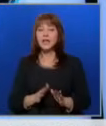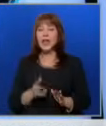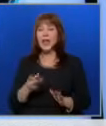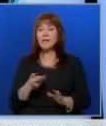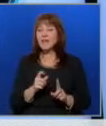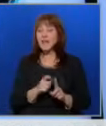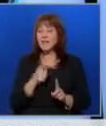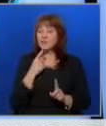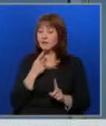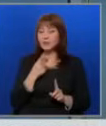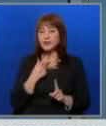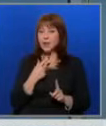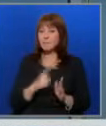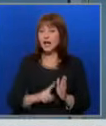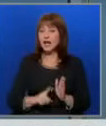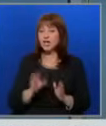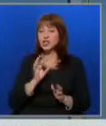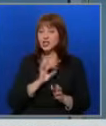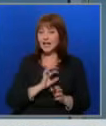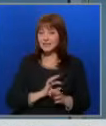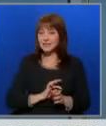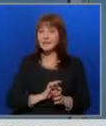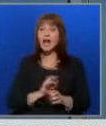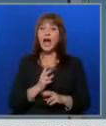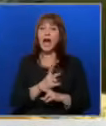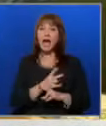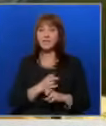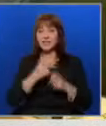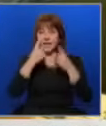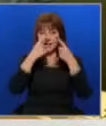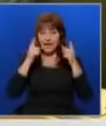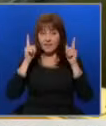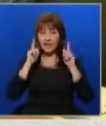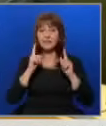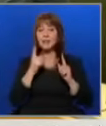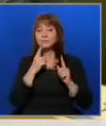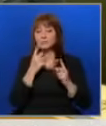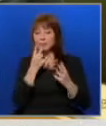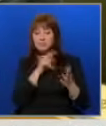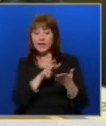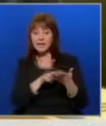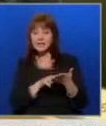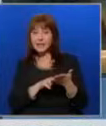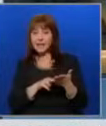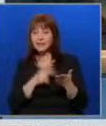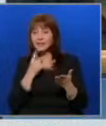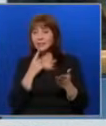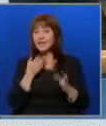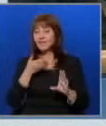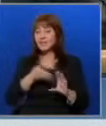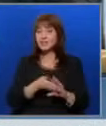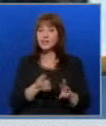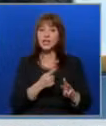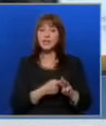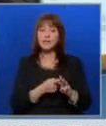Радев има реални шансове Австрия и Нидерландия да преразгледат ветото си върху влизането на България в Шенген преди срещата